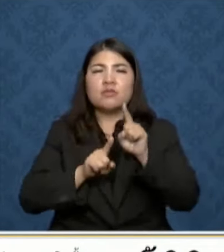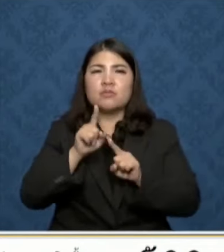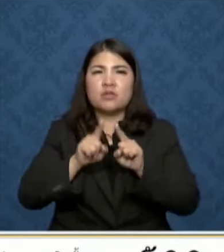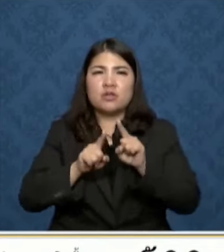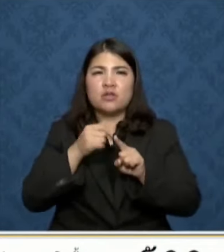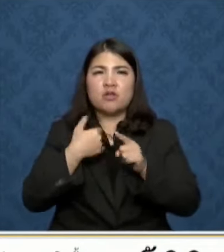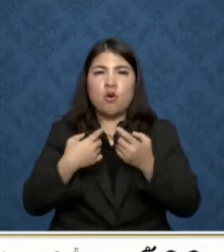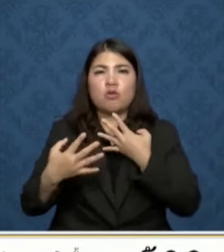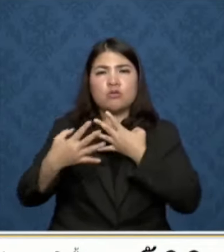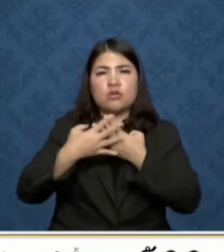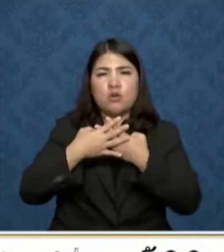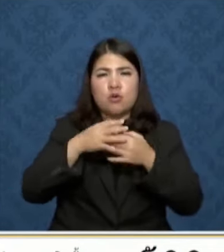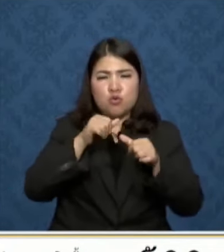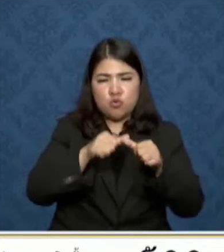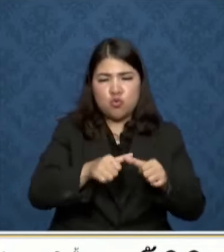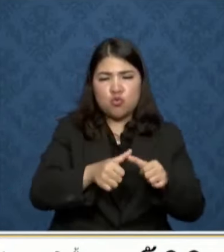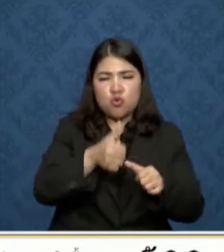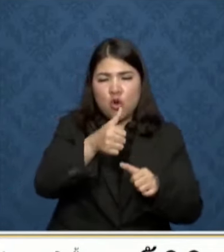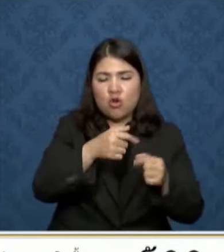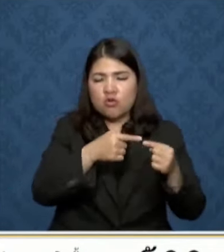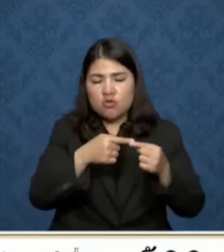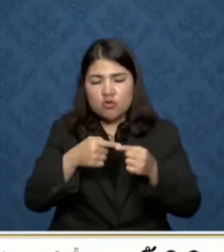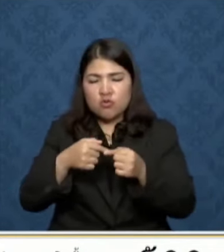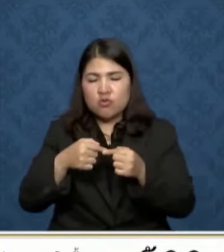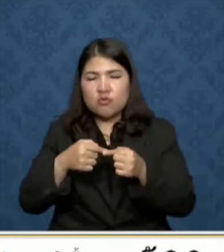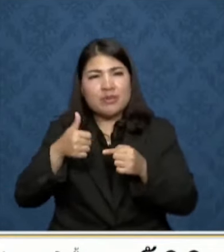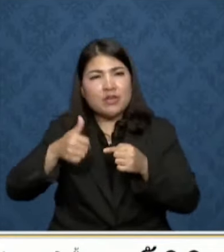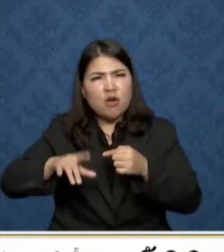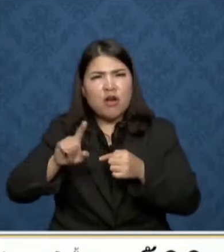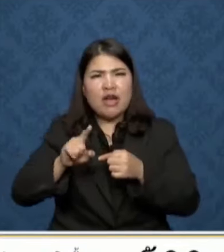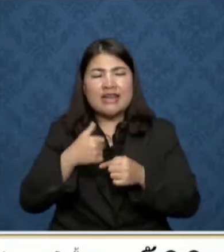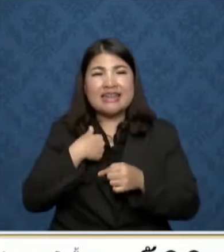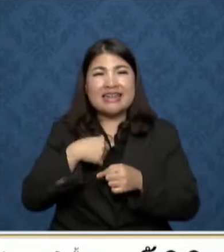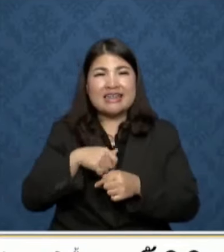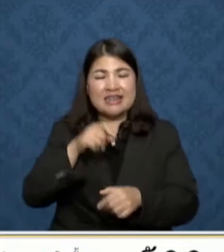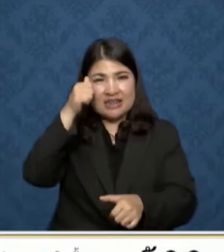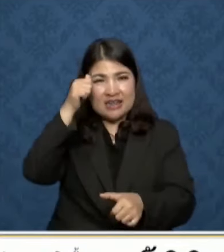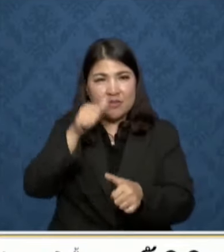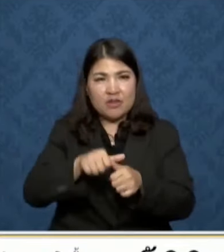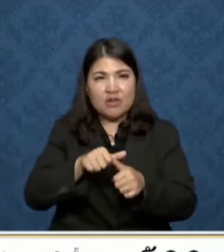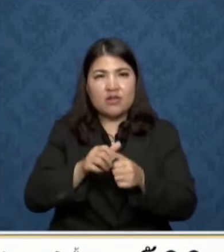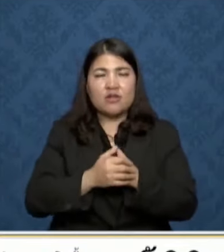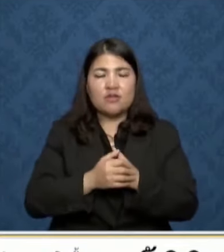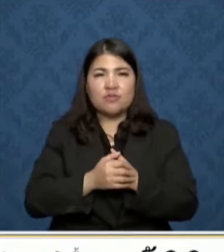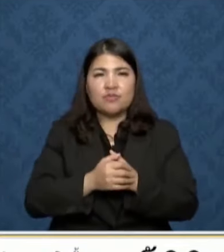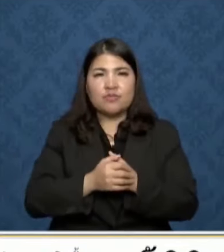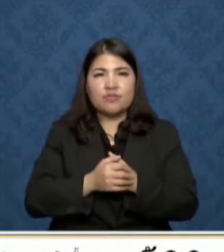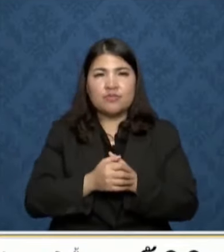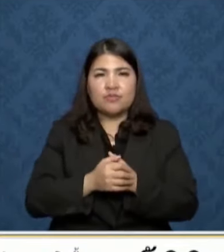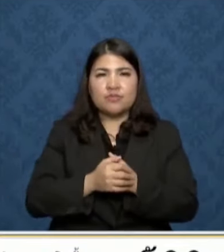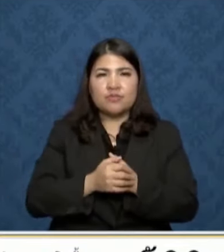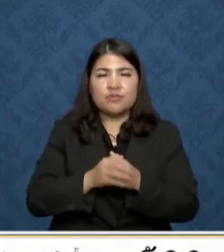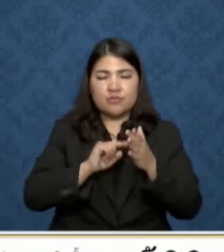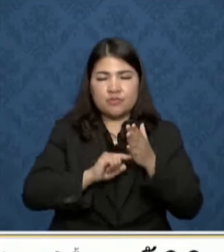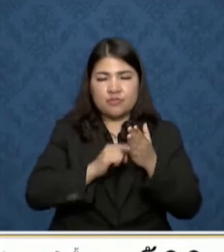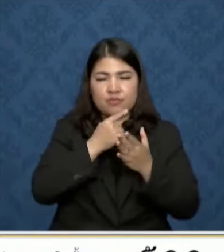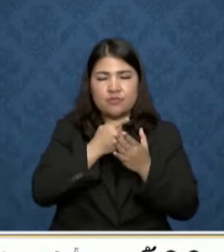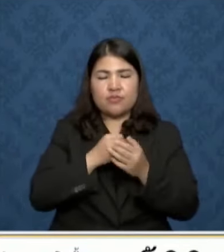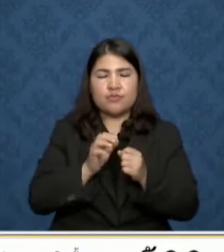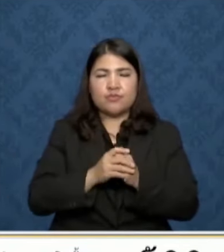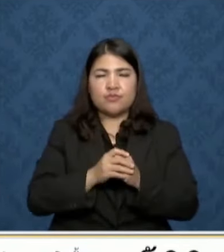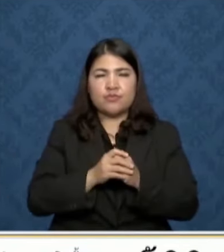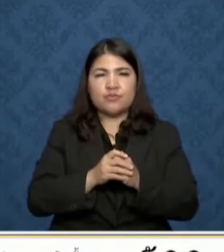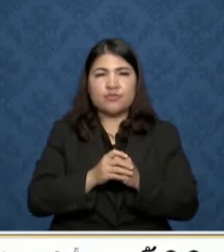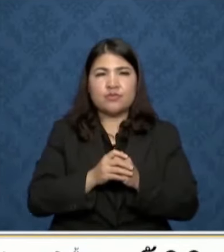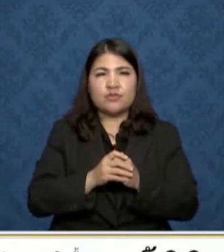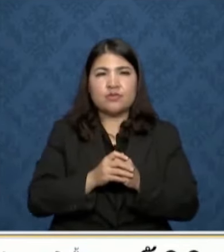วจะอยู่ต่อหอไม่อย่ไรทีนทมัขัดกถาปทเหไครับจำโ่ 4-5 ขอที่ผมไล่เรีงไปตอนต้นแล้วกตอนหลงไดไครับ